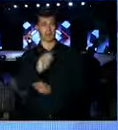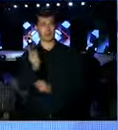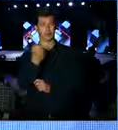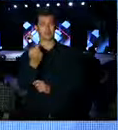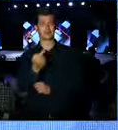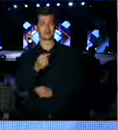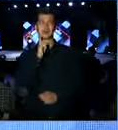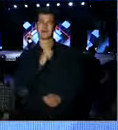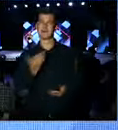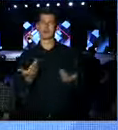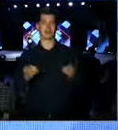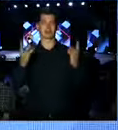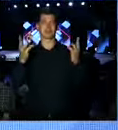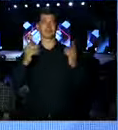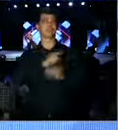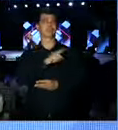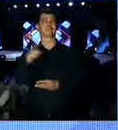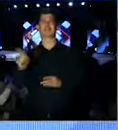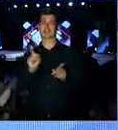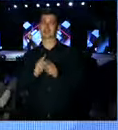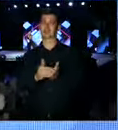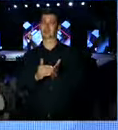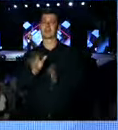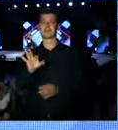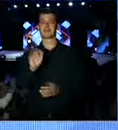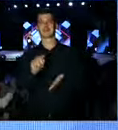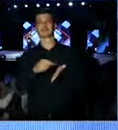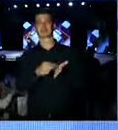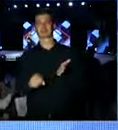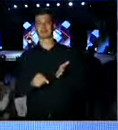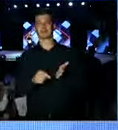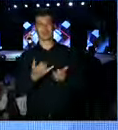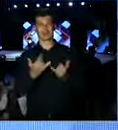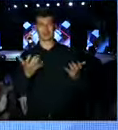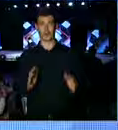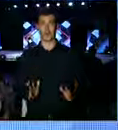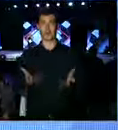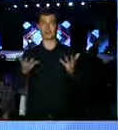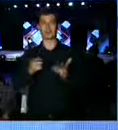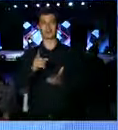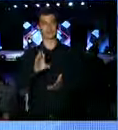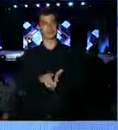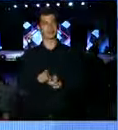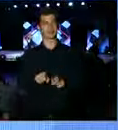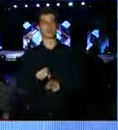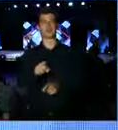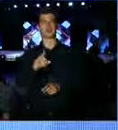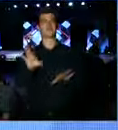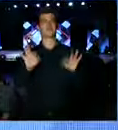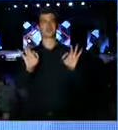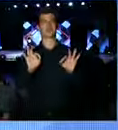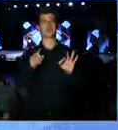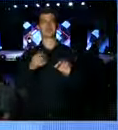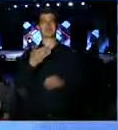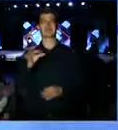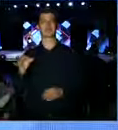to bardzo ważny wybór. Państwo również tego wyboru dzisiaj dokonują, aby ułatwić Państwu ten wybór, ponieważ Państwo również wybierają, przypominam,